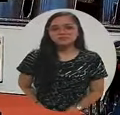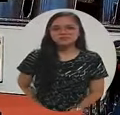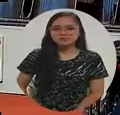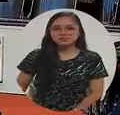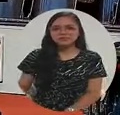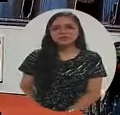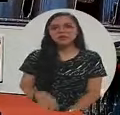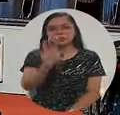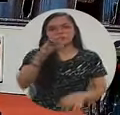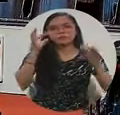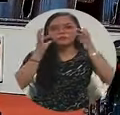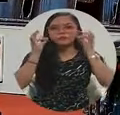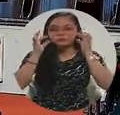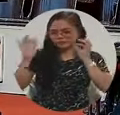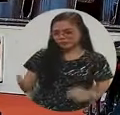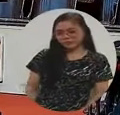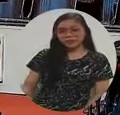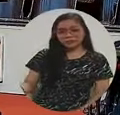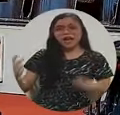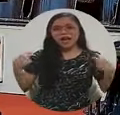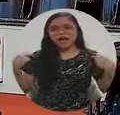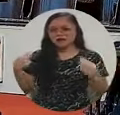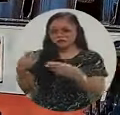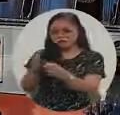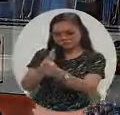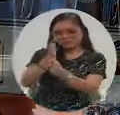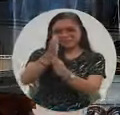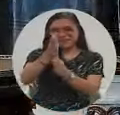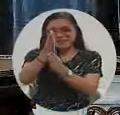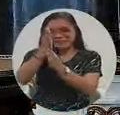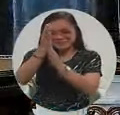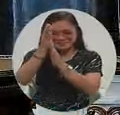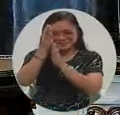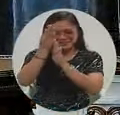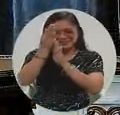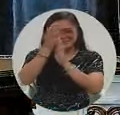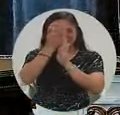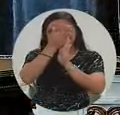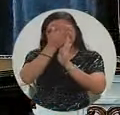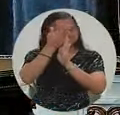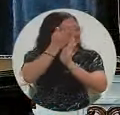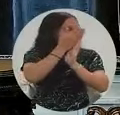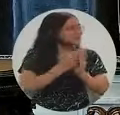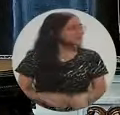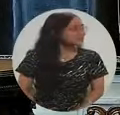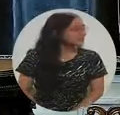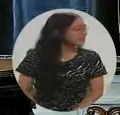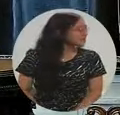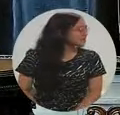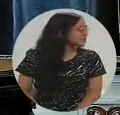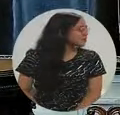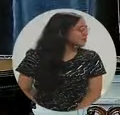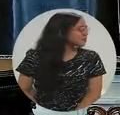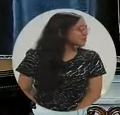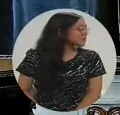Ang iring, doon ay direksyon. Ang asawa, din ang balik. Mga may direksyon.